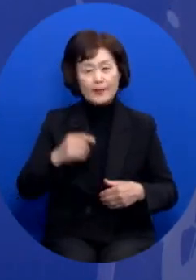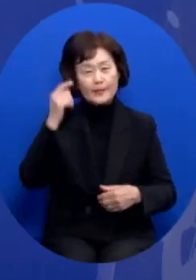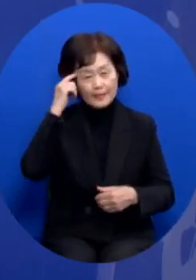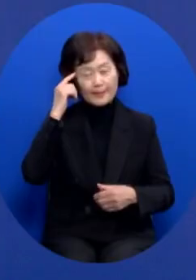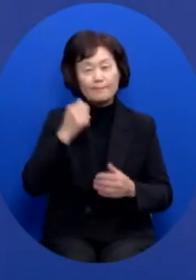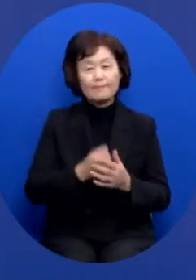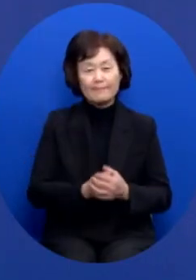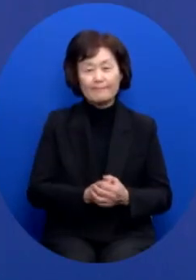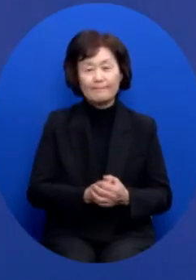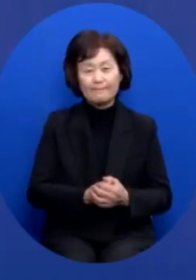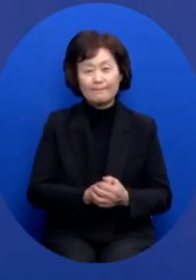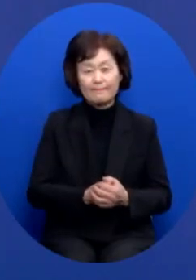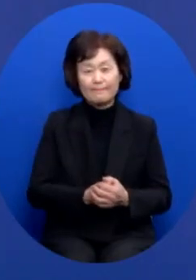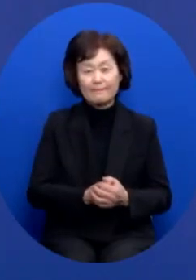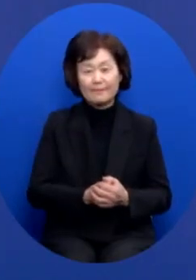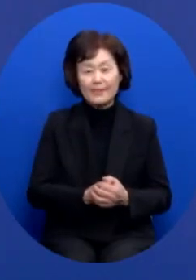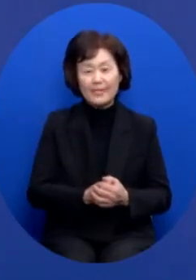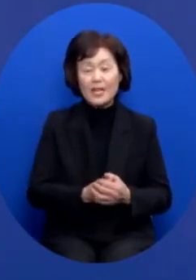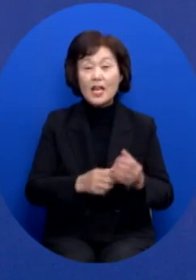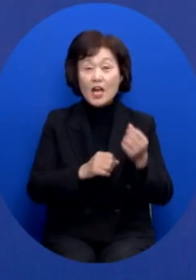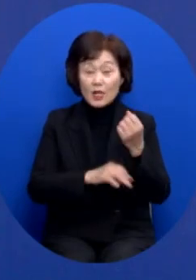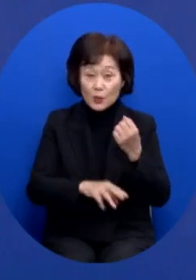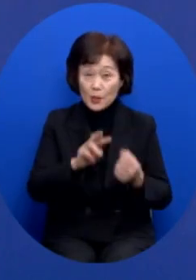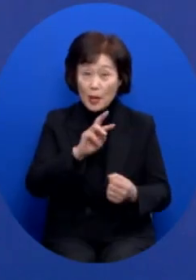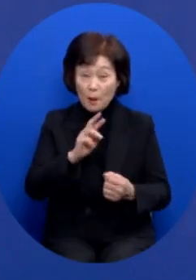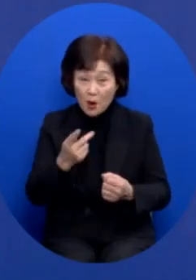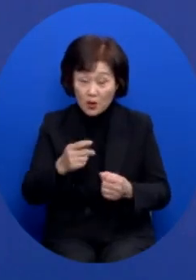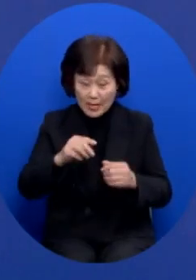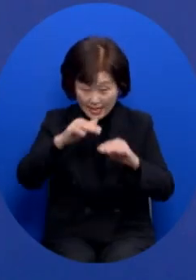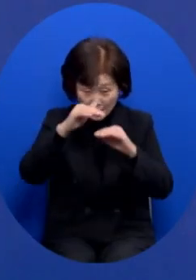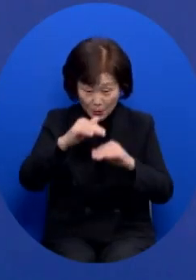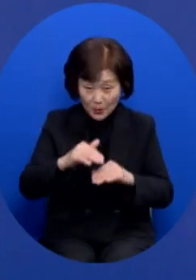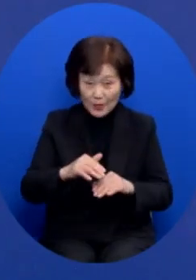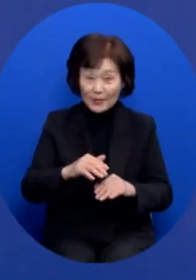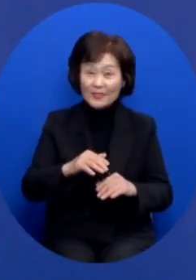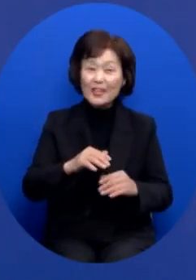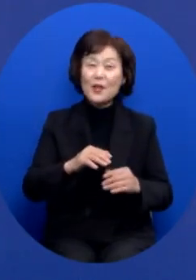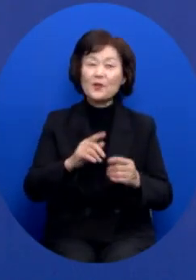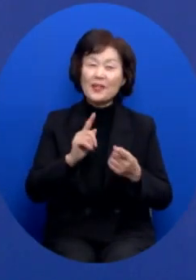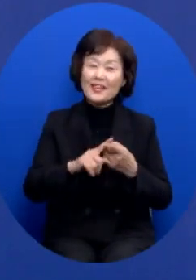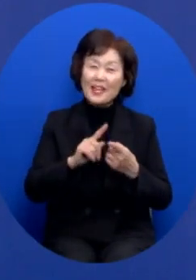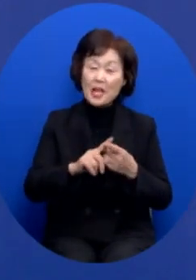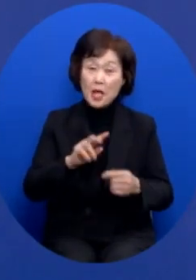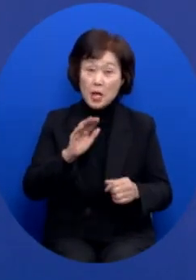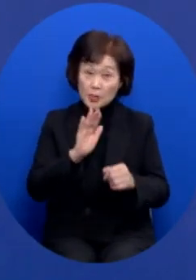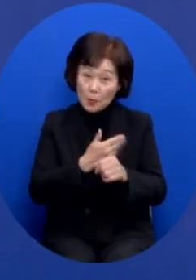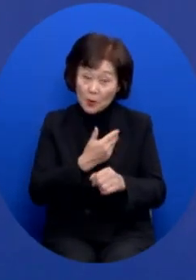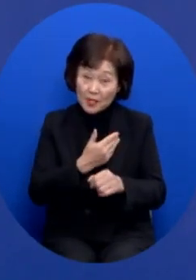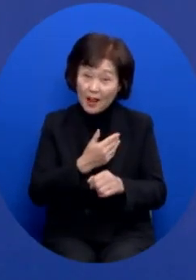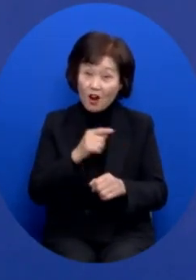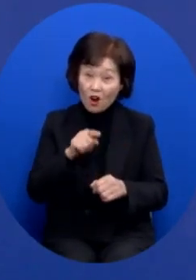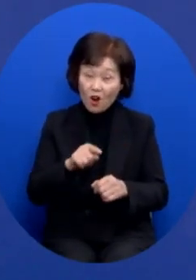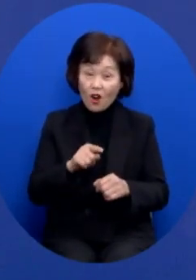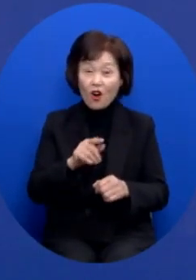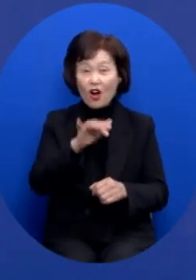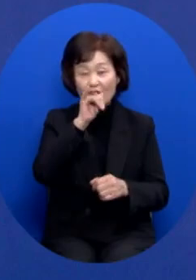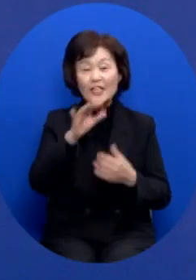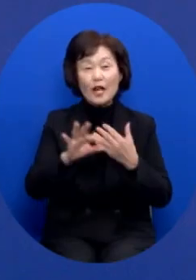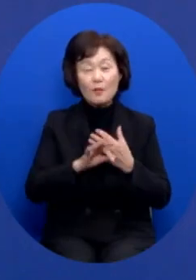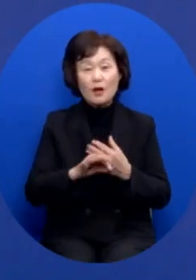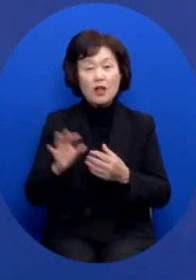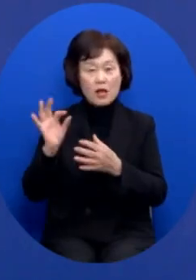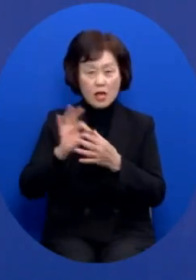같습니다. 네, 맞습니다. 네. 기존의 번안곡에 대한 철저한 감수와 함께 또 번역이 잘못됐다면 말씀해 주신 것처럼 지속적인